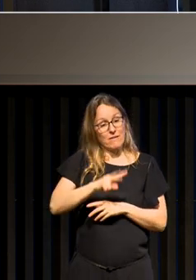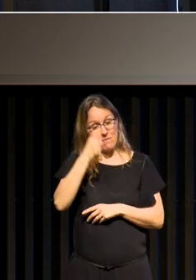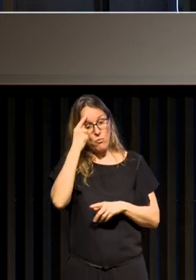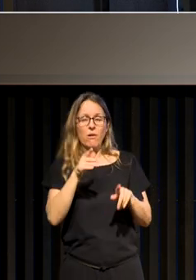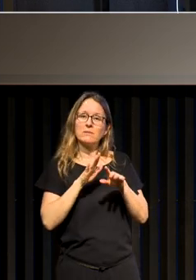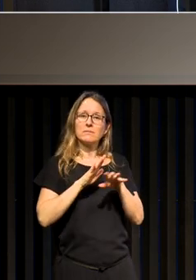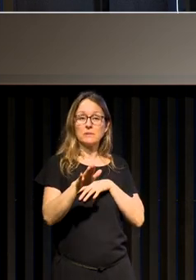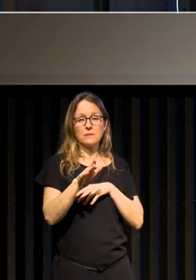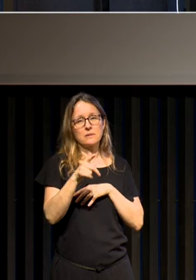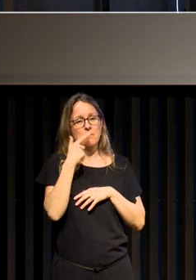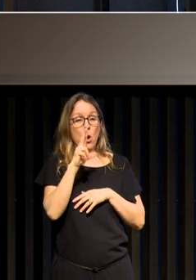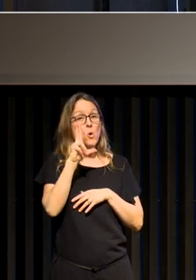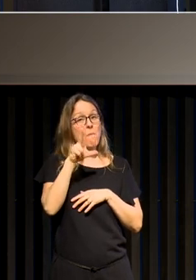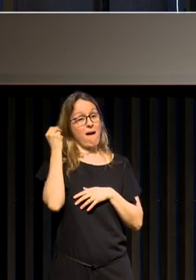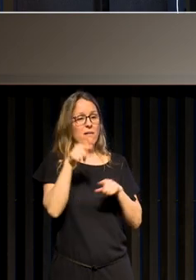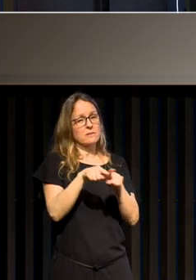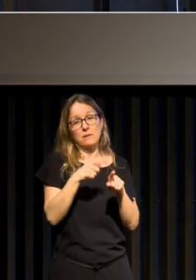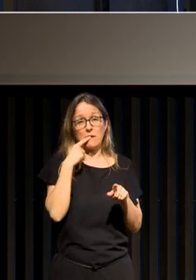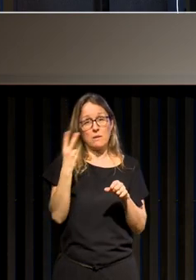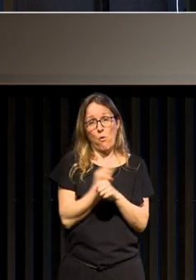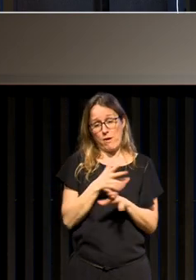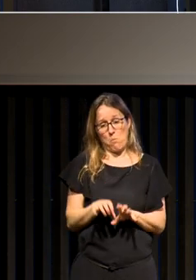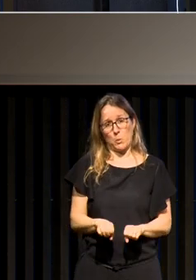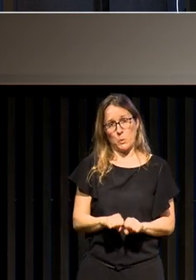reproductrice. À 38 ans,